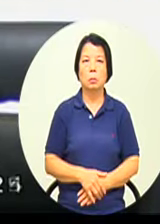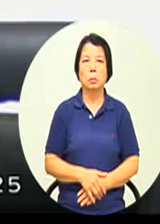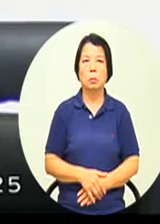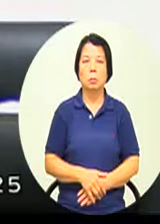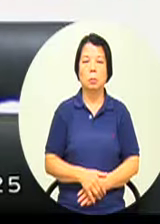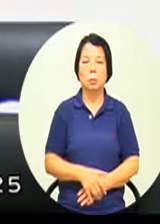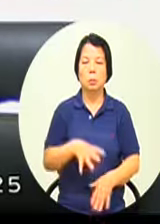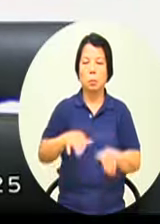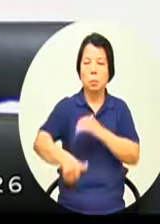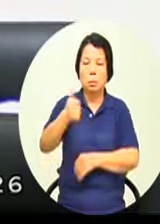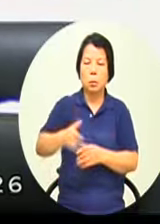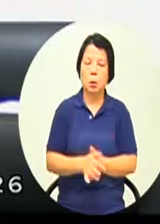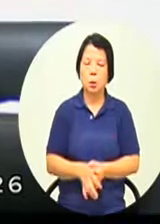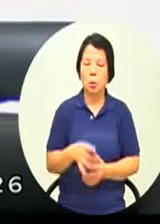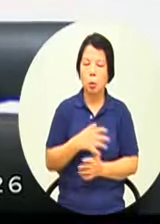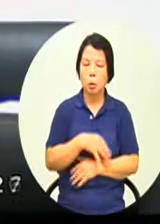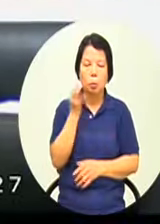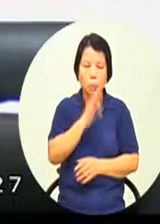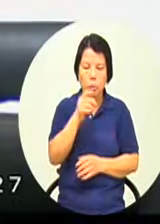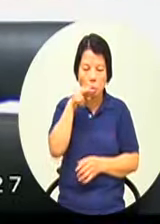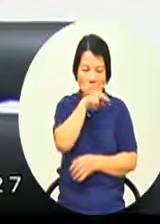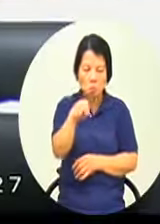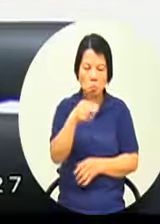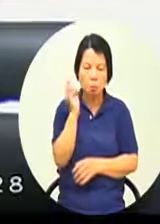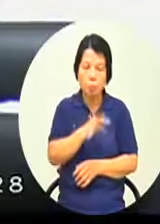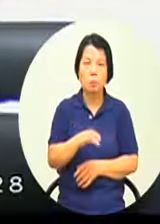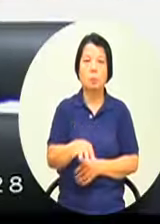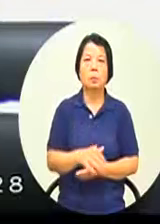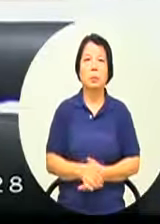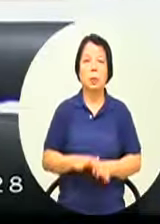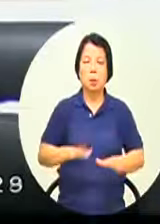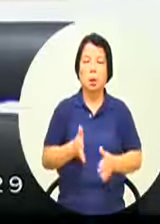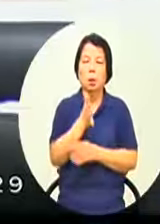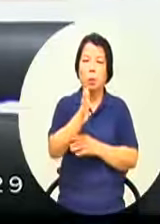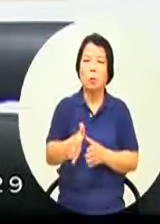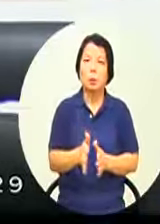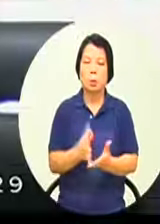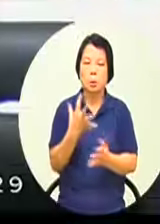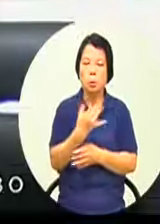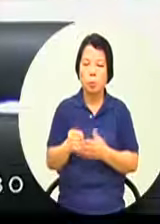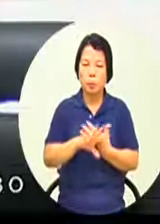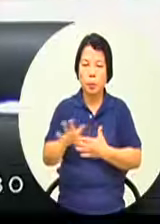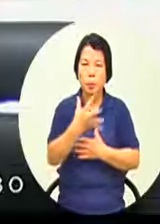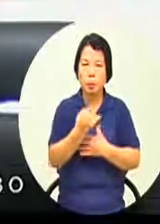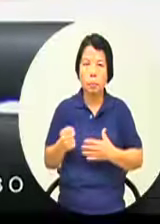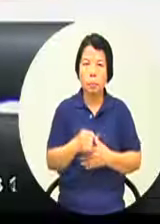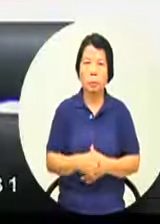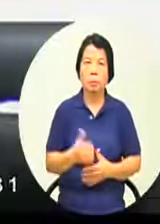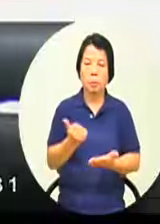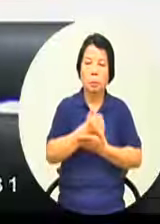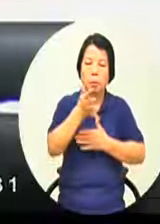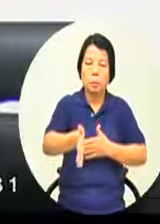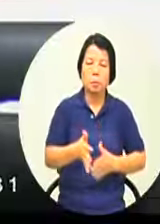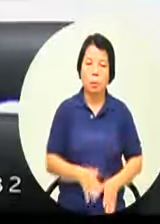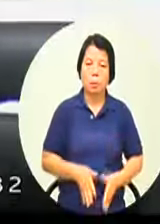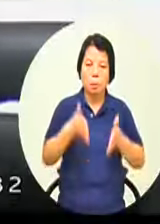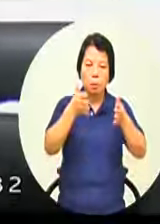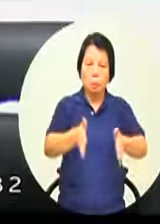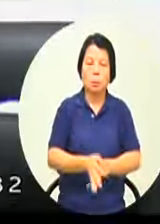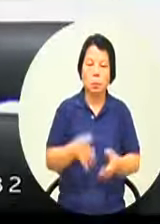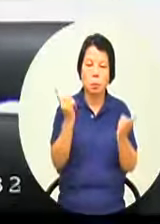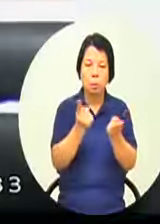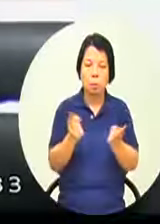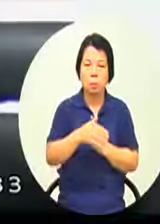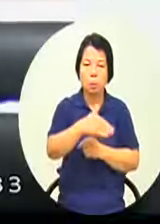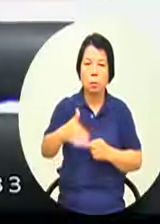局长，这是我们不希望看到的。我现在在问你另外一个数字，请问你针对于鼓山区，